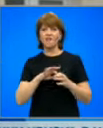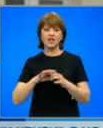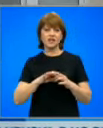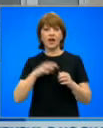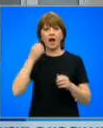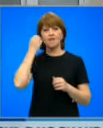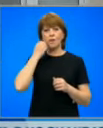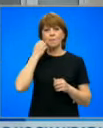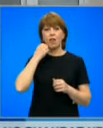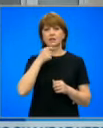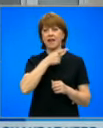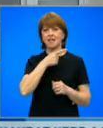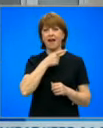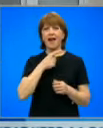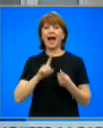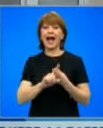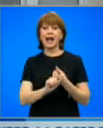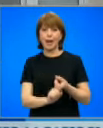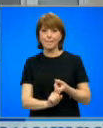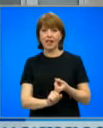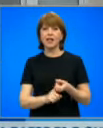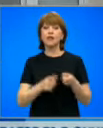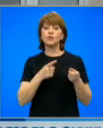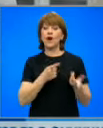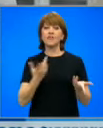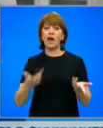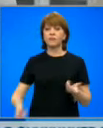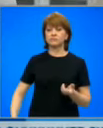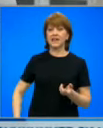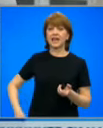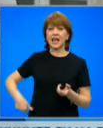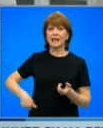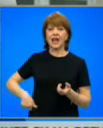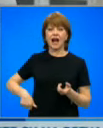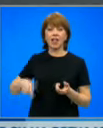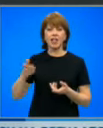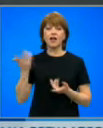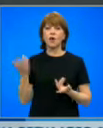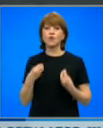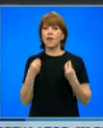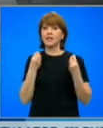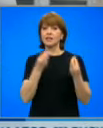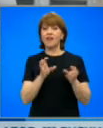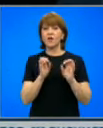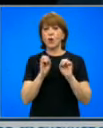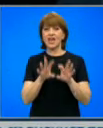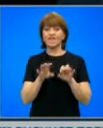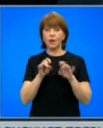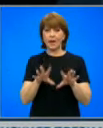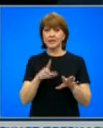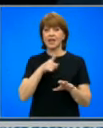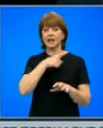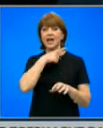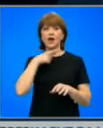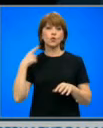полза на Кремъл. Тогава бе осветен генерал от резерва, който е подавал информация